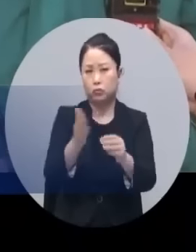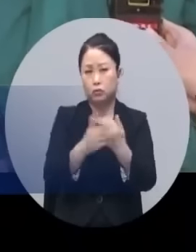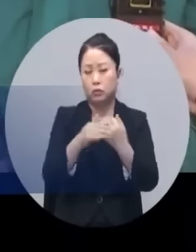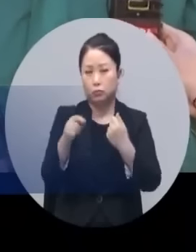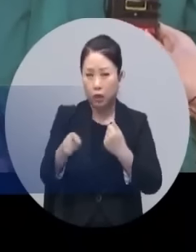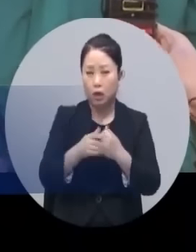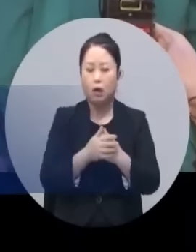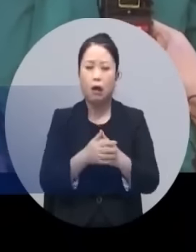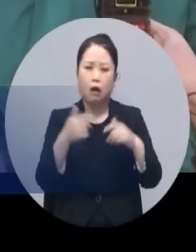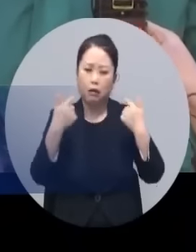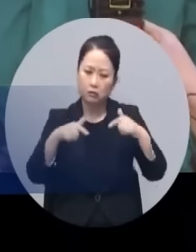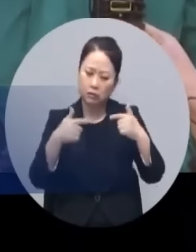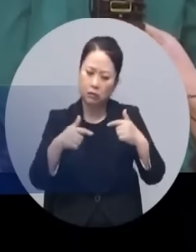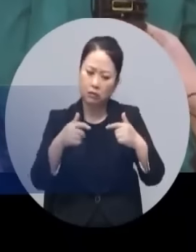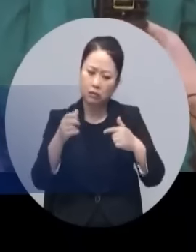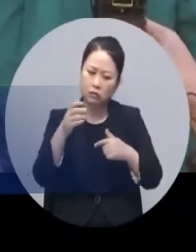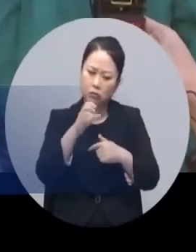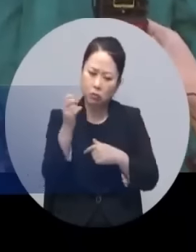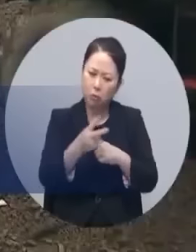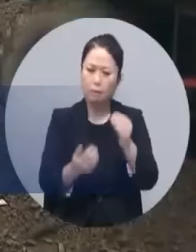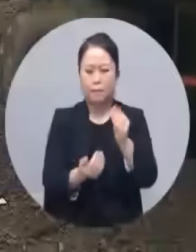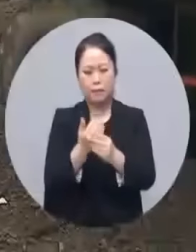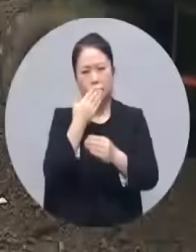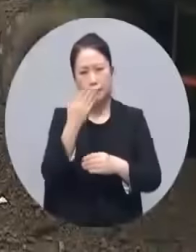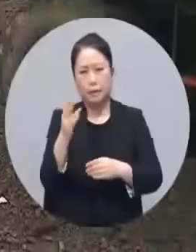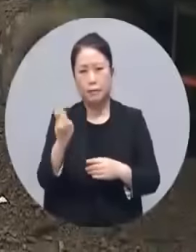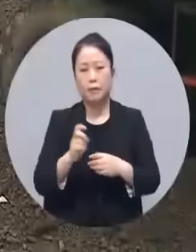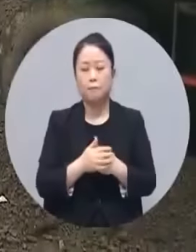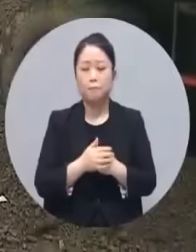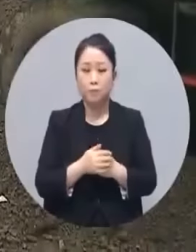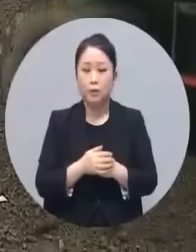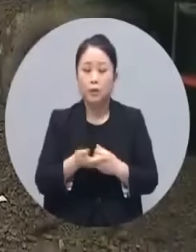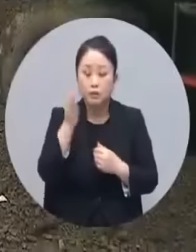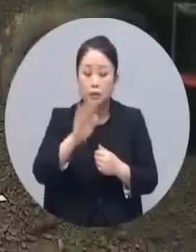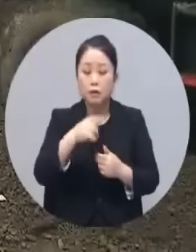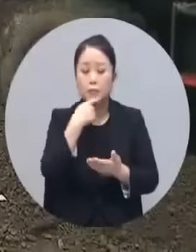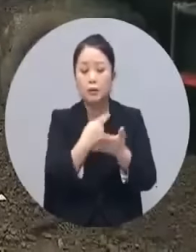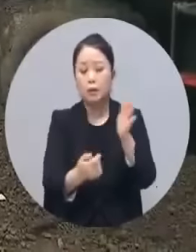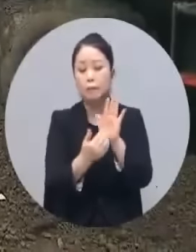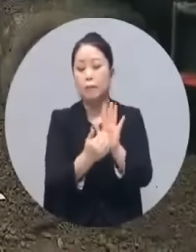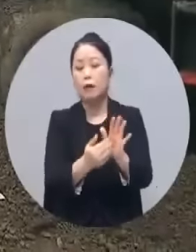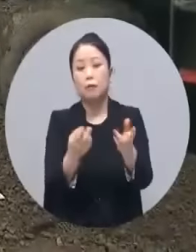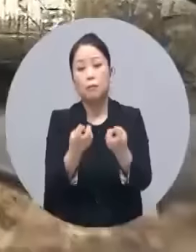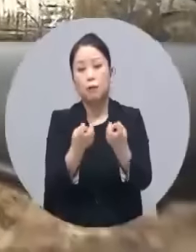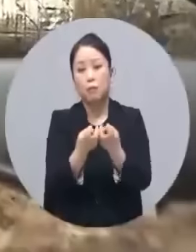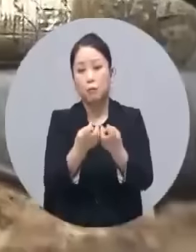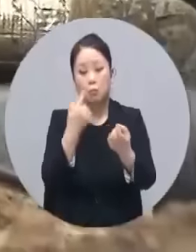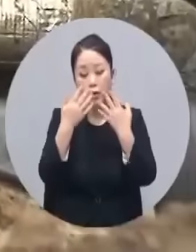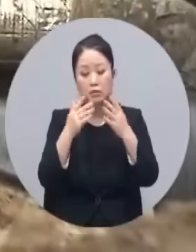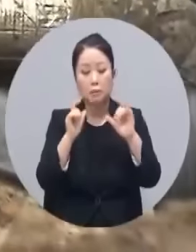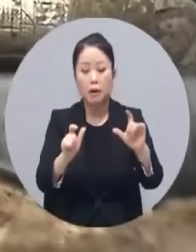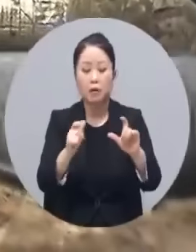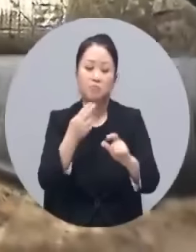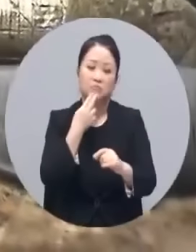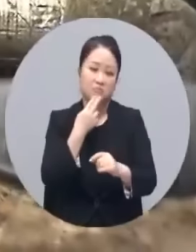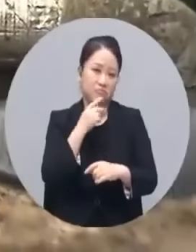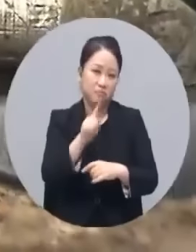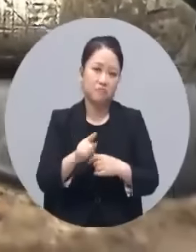언제든지 발성할 개연성이 있습니다 그래서 문제는 피해를 막을 방법이 현재로선 명확히 없다는